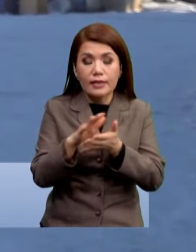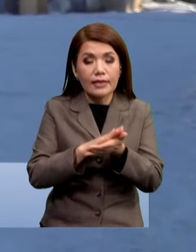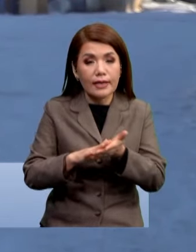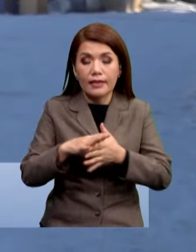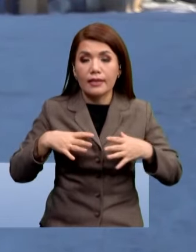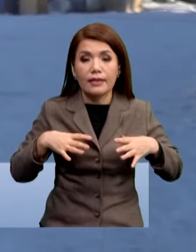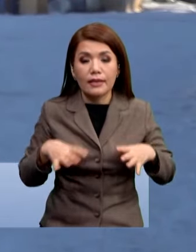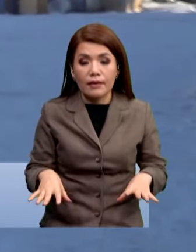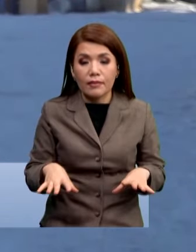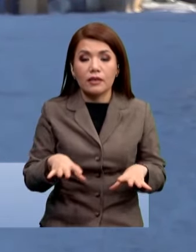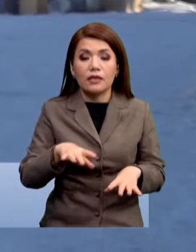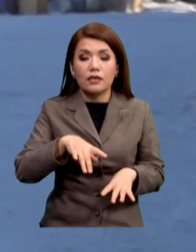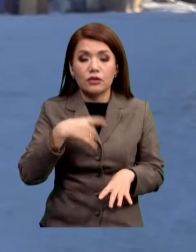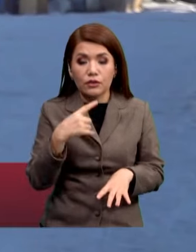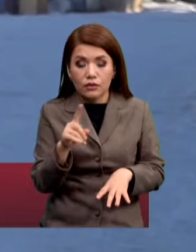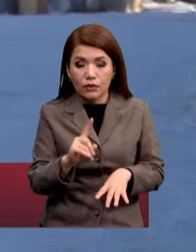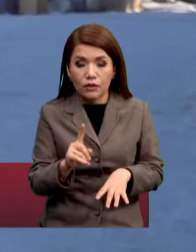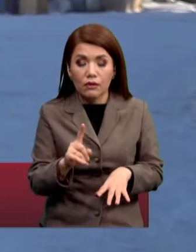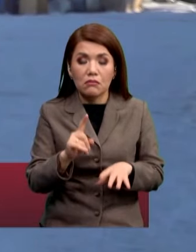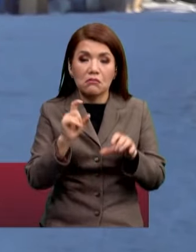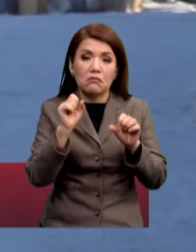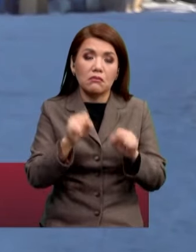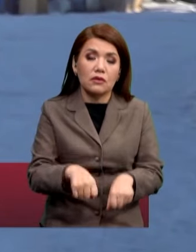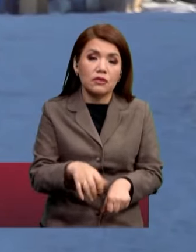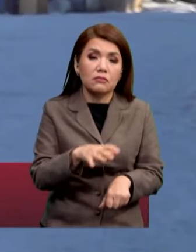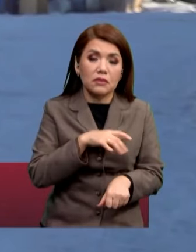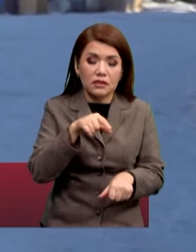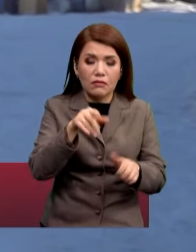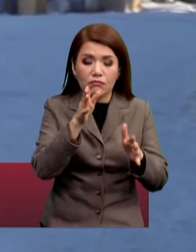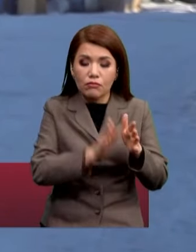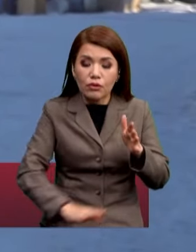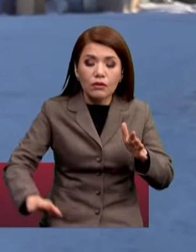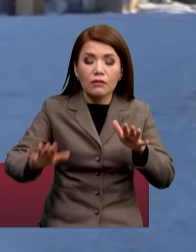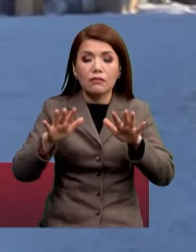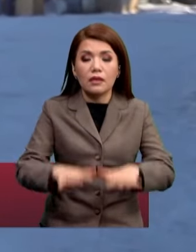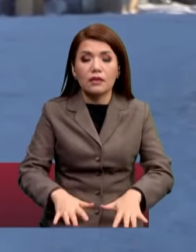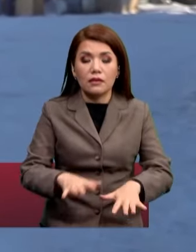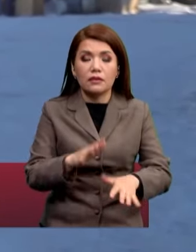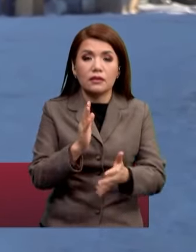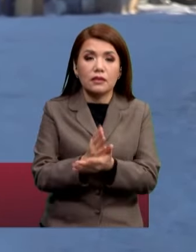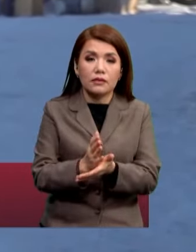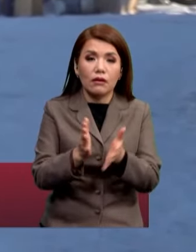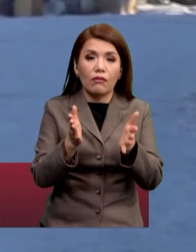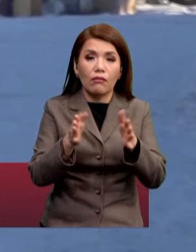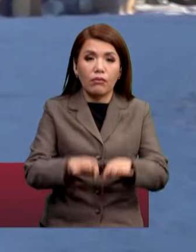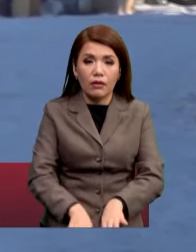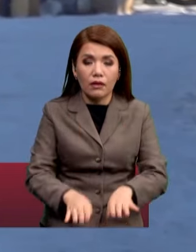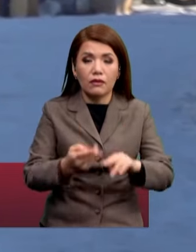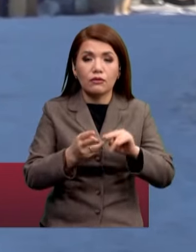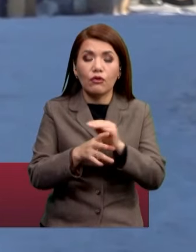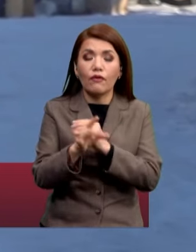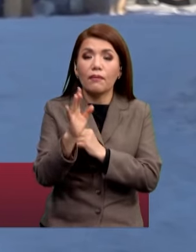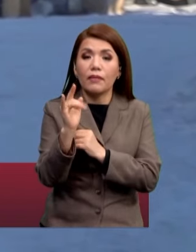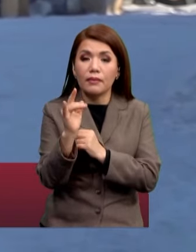было сказано, что возможны здесь провалы и возможные обрушения. Если было